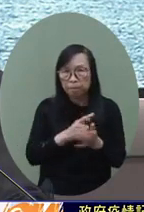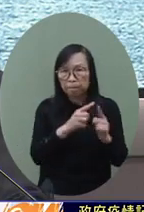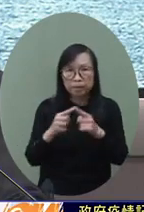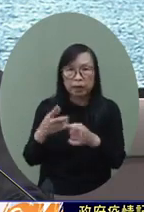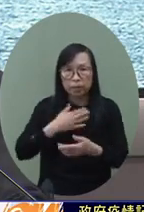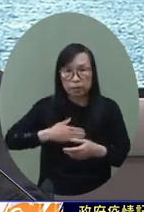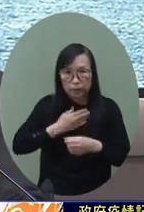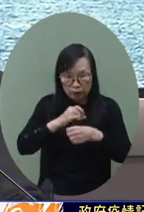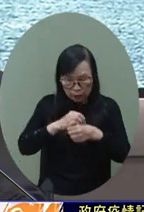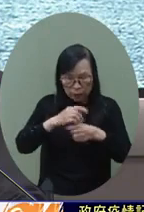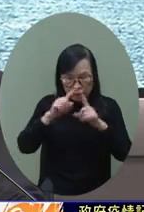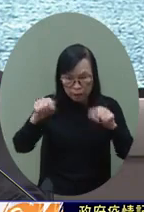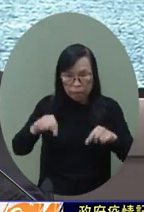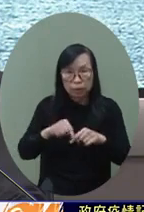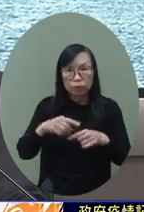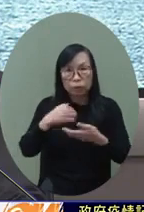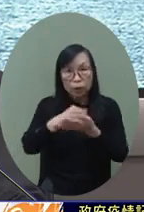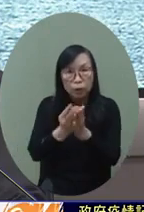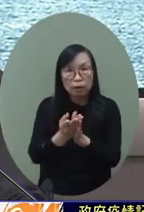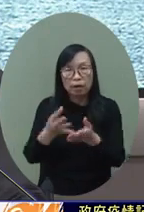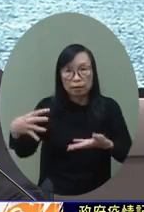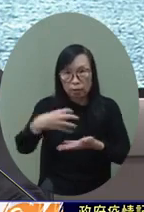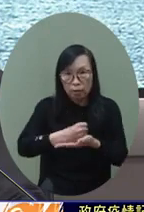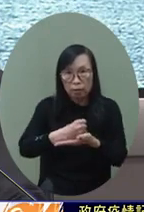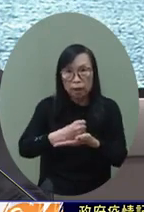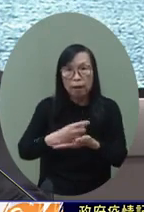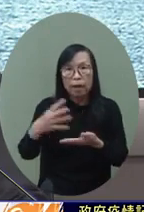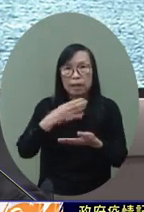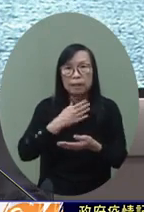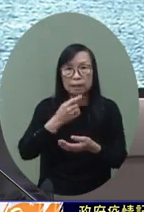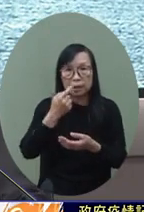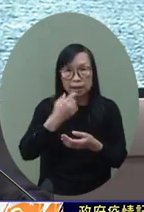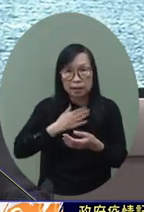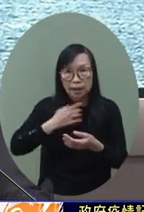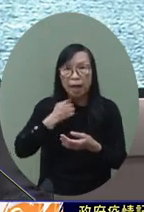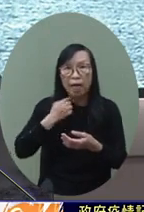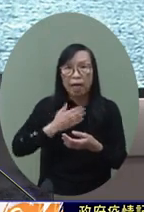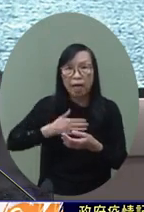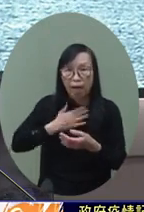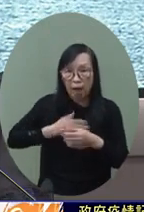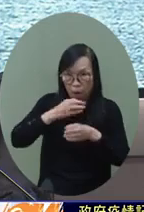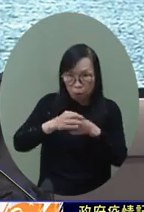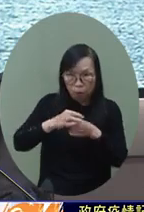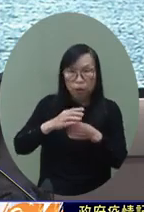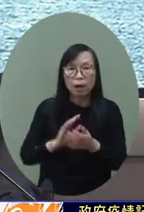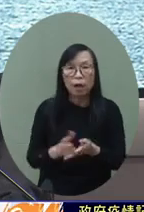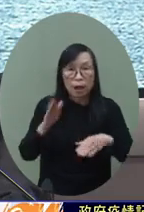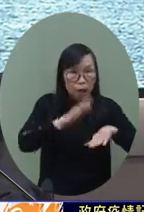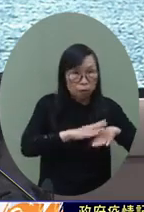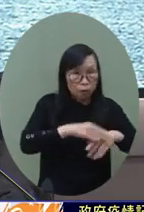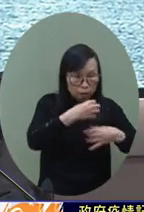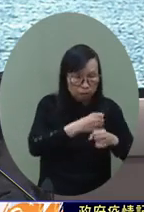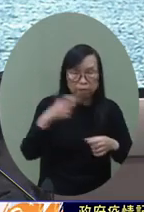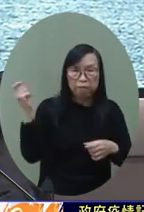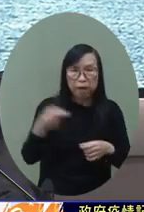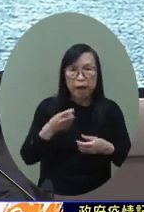深喉唾液樣本指引嘅細節收集嚟自咽喉嘅深喉唾液。咁留咗樣本之後，亦都要盡